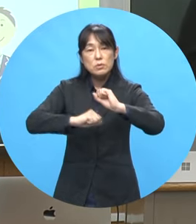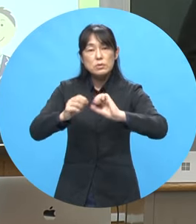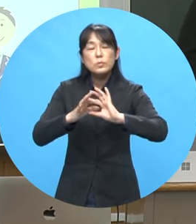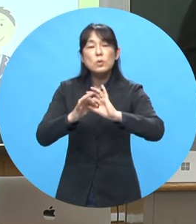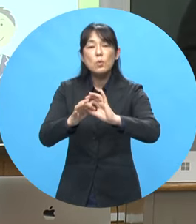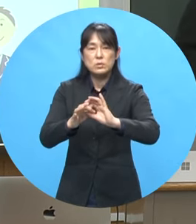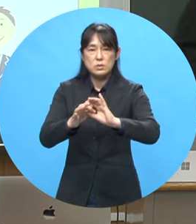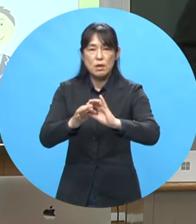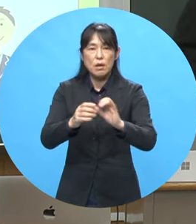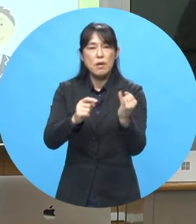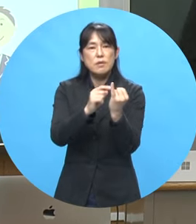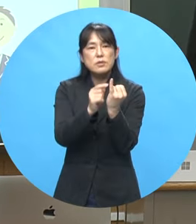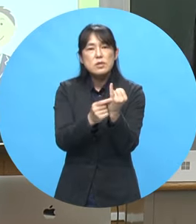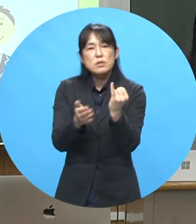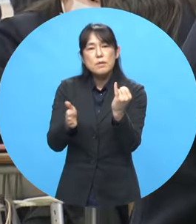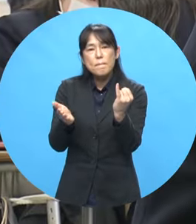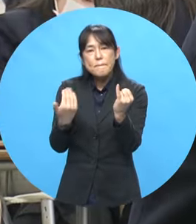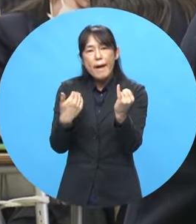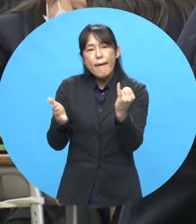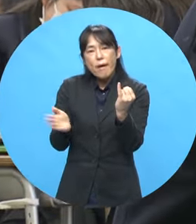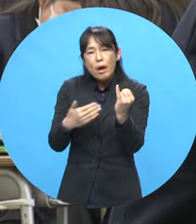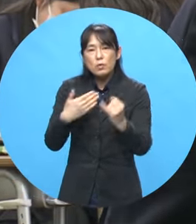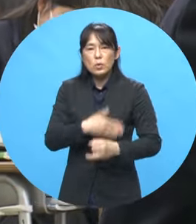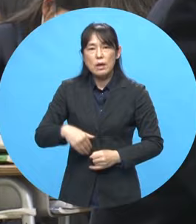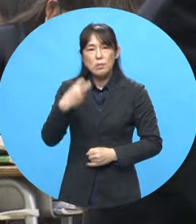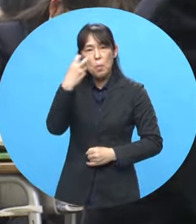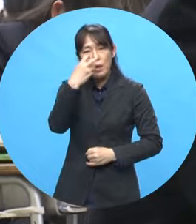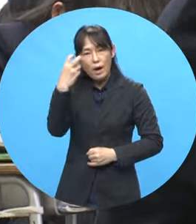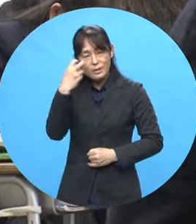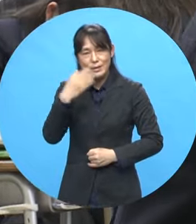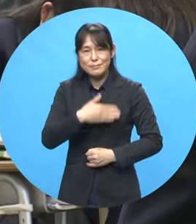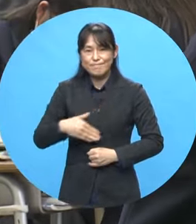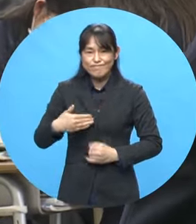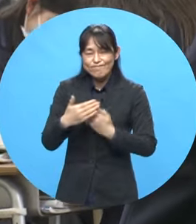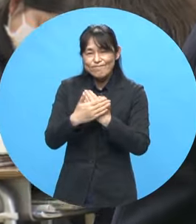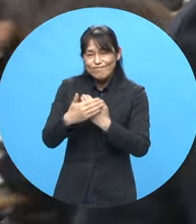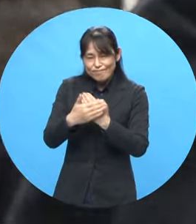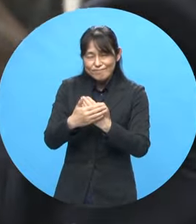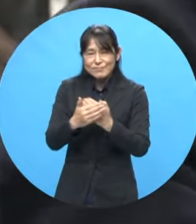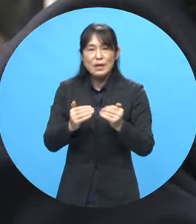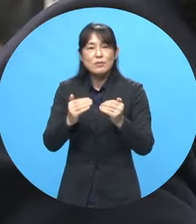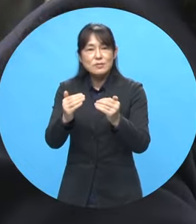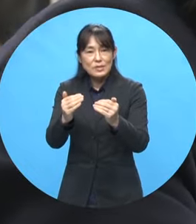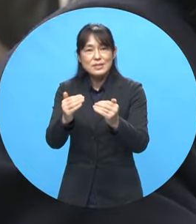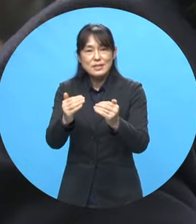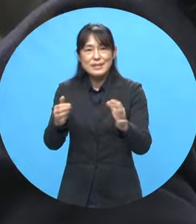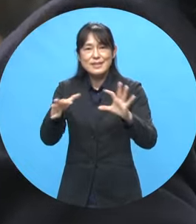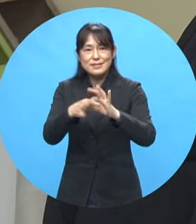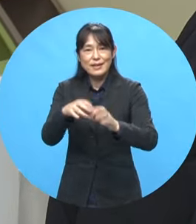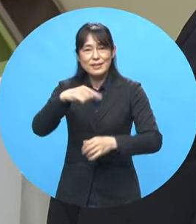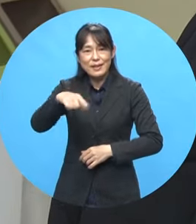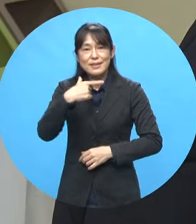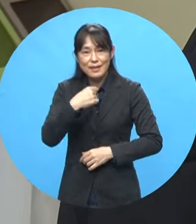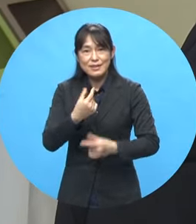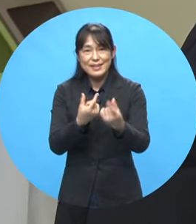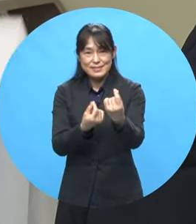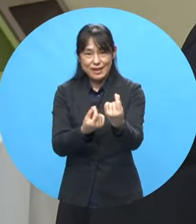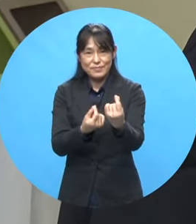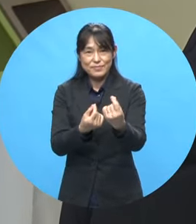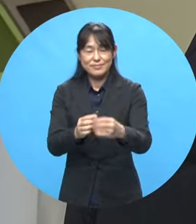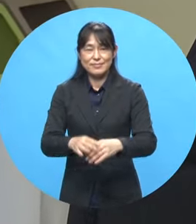通して、妊娠前からの健康管理、プレコンセプションケアの推進につなげていきたいですね。